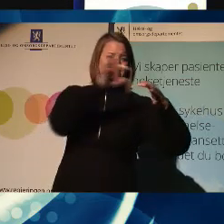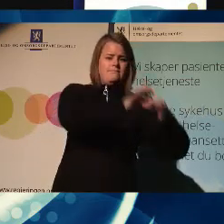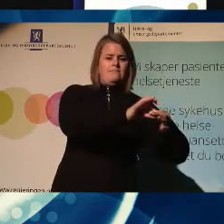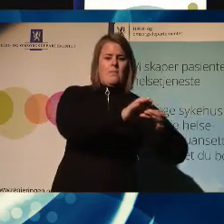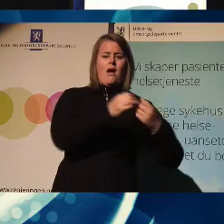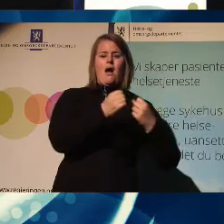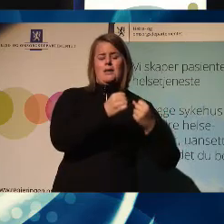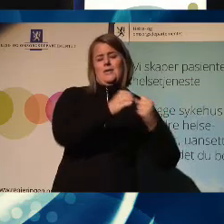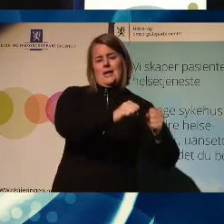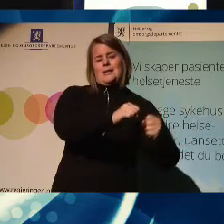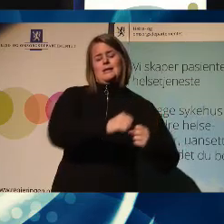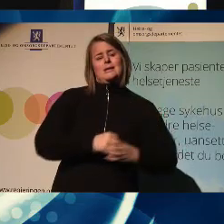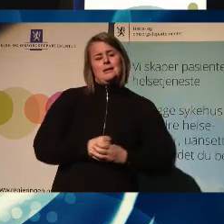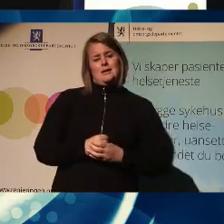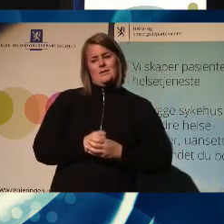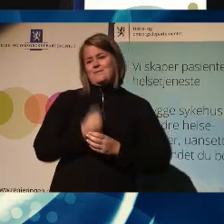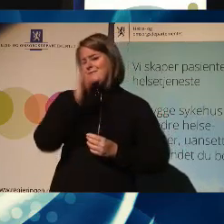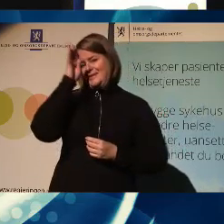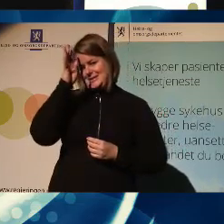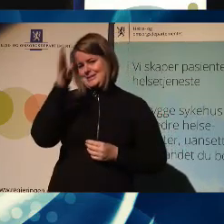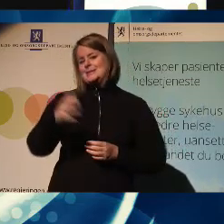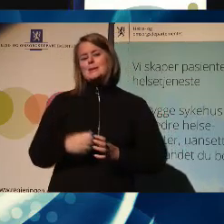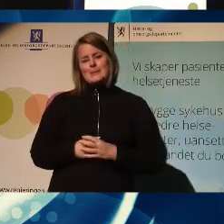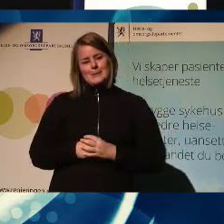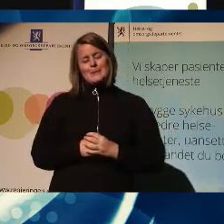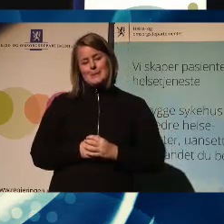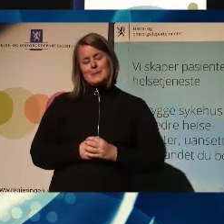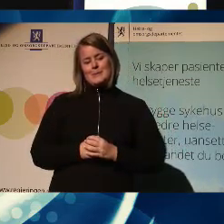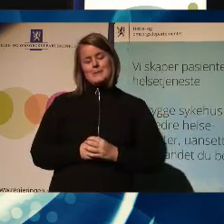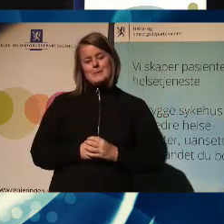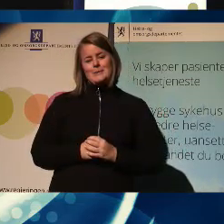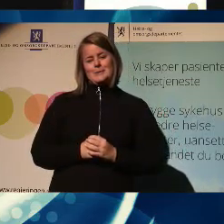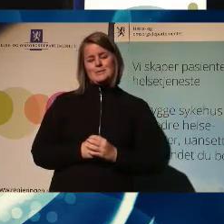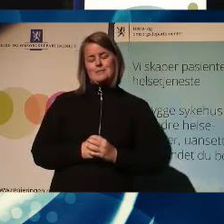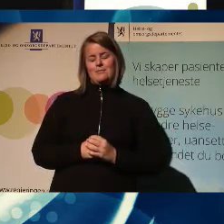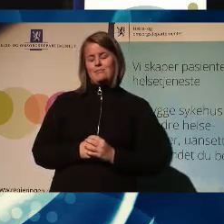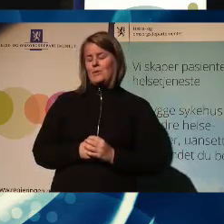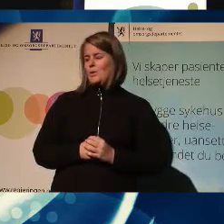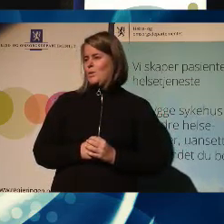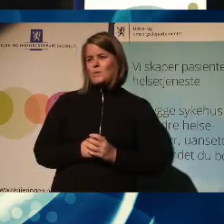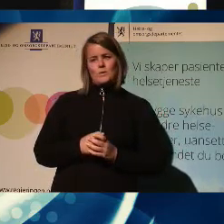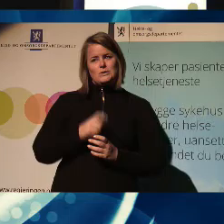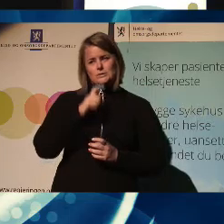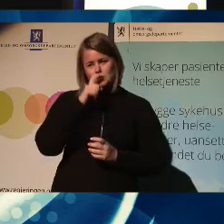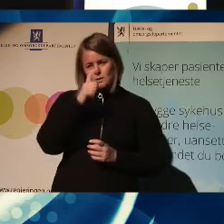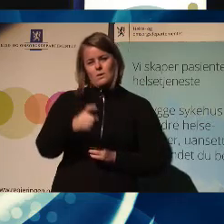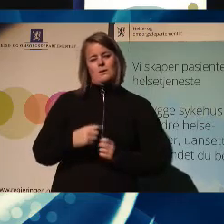Det synes vi er fantastisk. Vi er utrolig stolt.